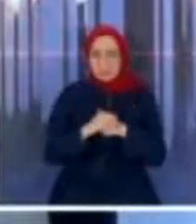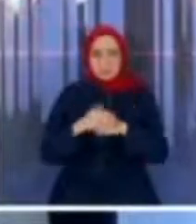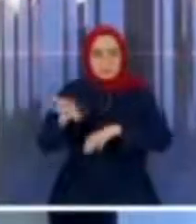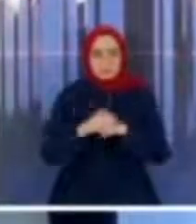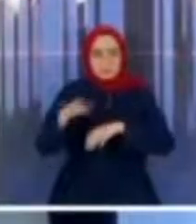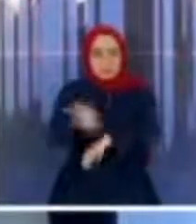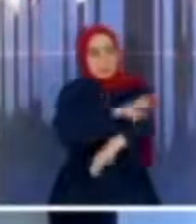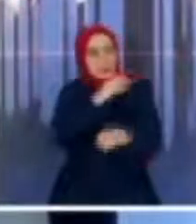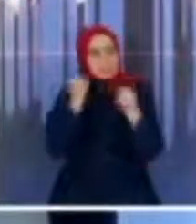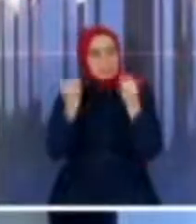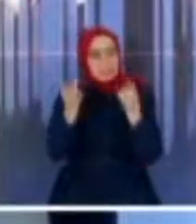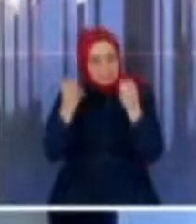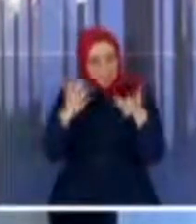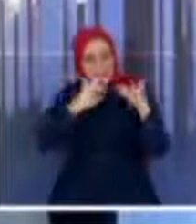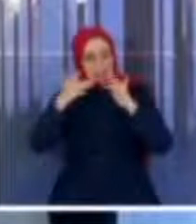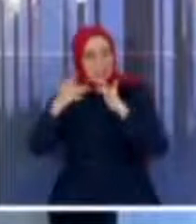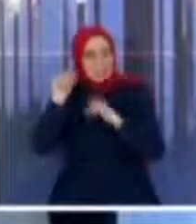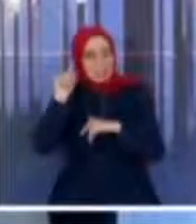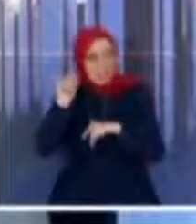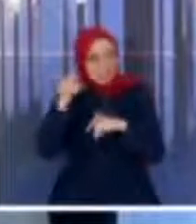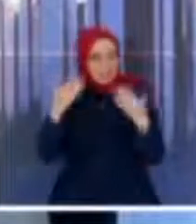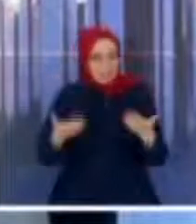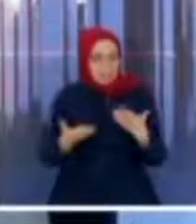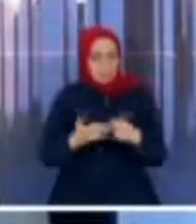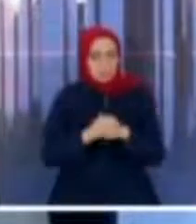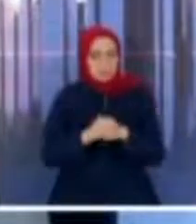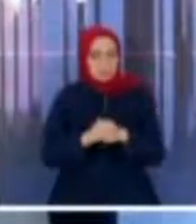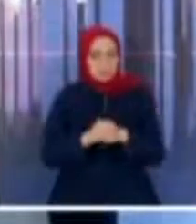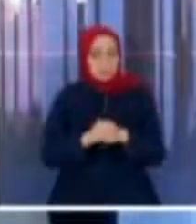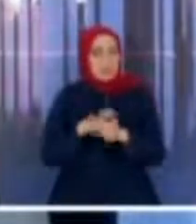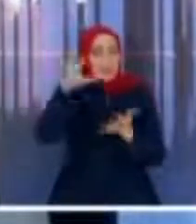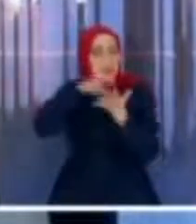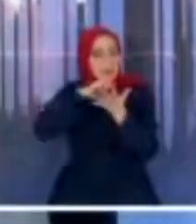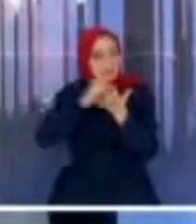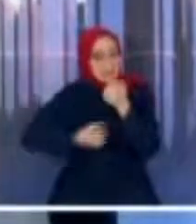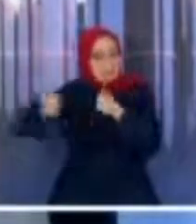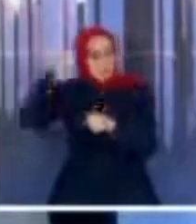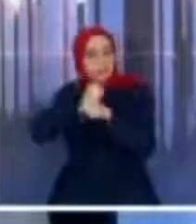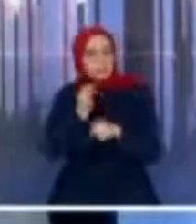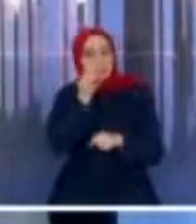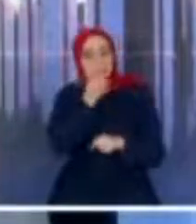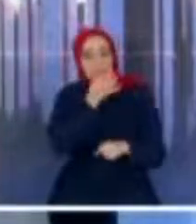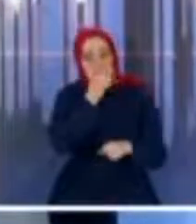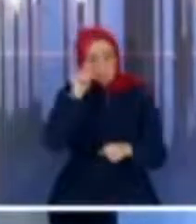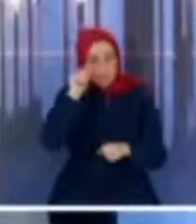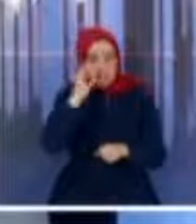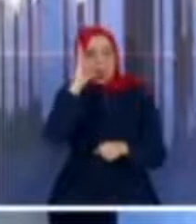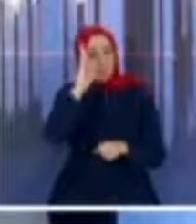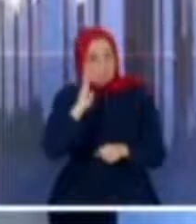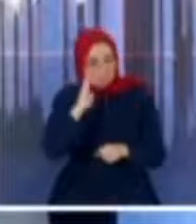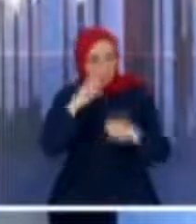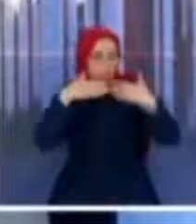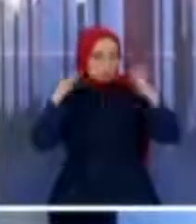التحسيسية الرقمية، معناها اليوم هما حتى لو كان المركز باش يكون في نفزة ولا في باجة وباش يحاول يضوي على الشمال